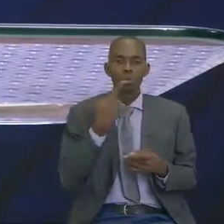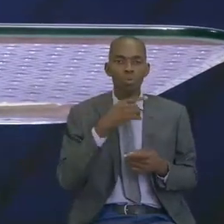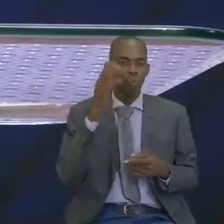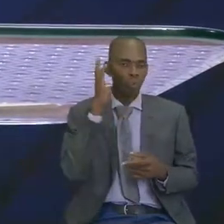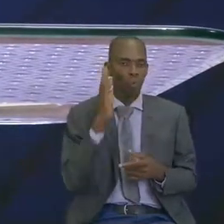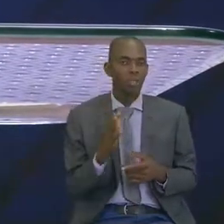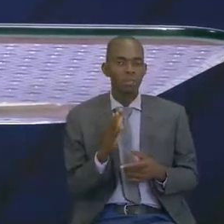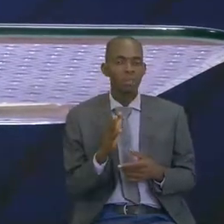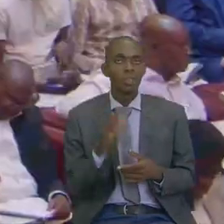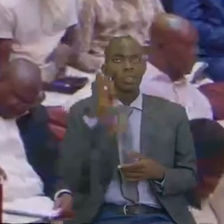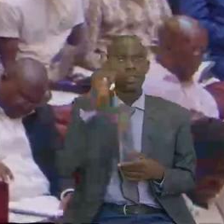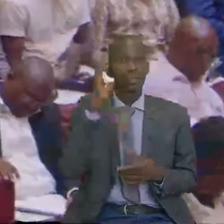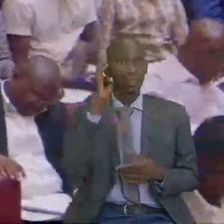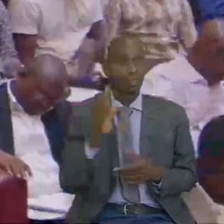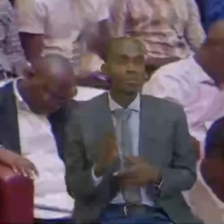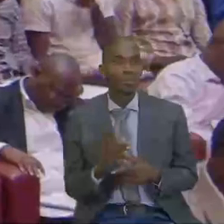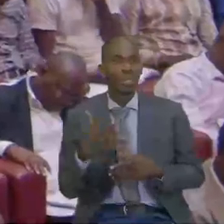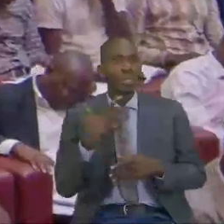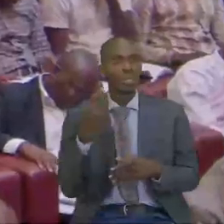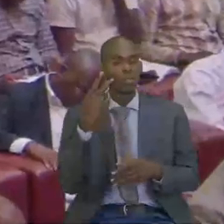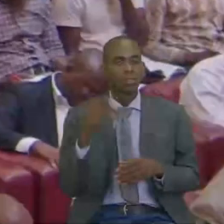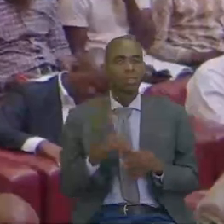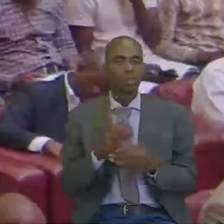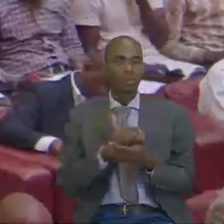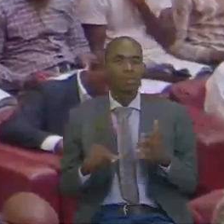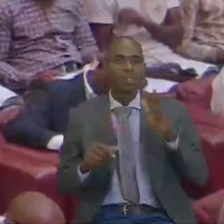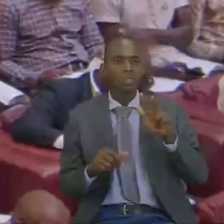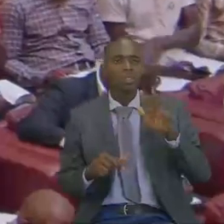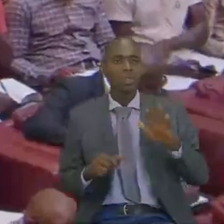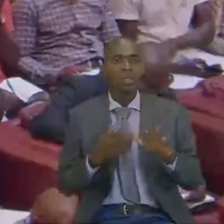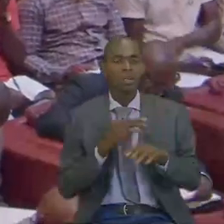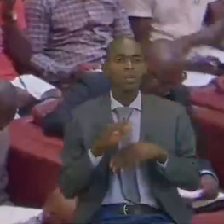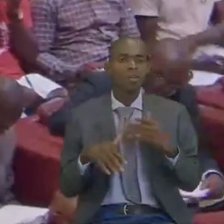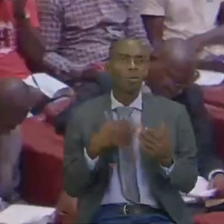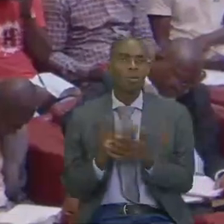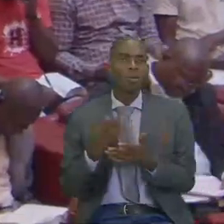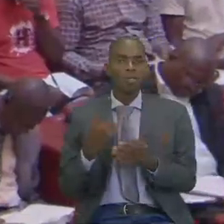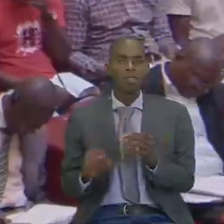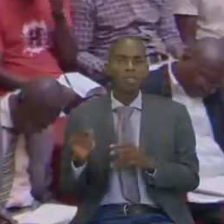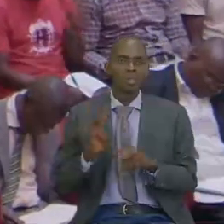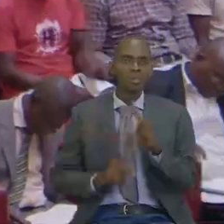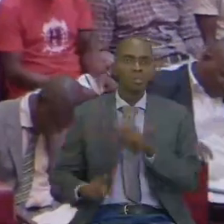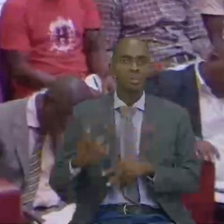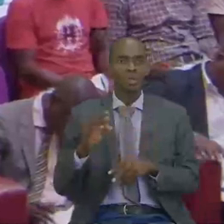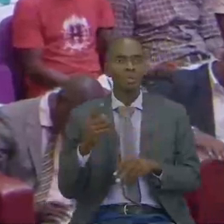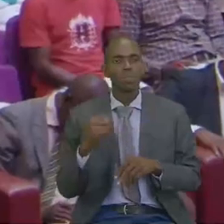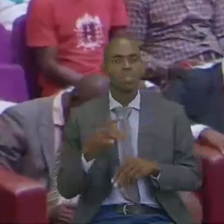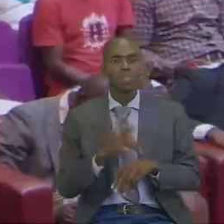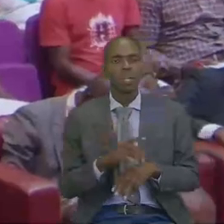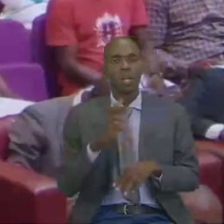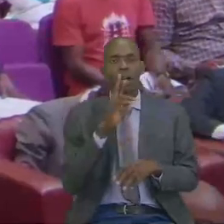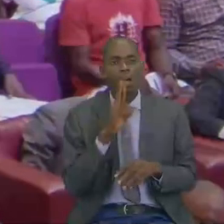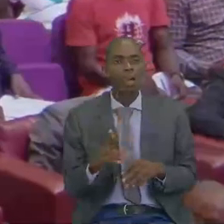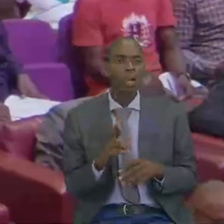verset 35. Verset 35. Tous les habitants de la terre